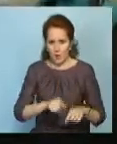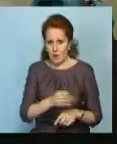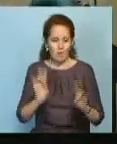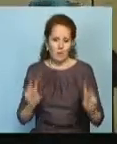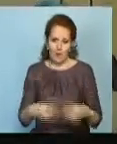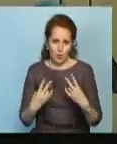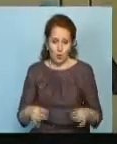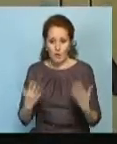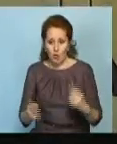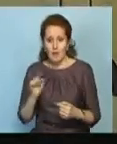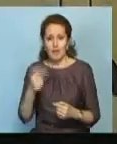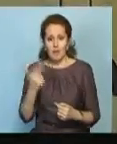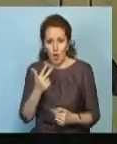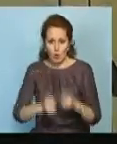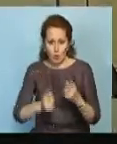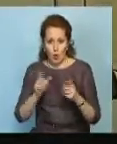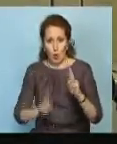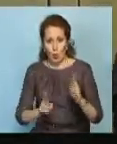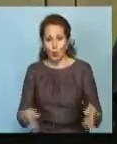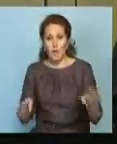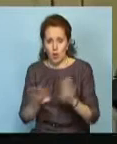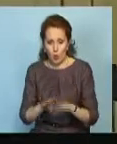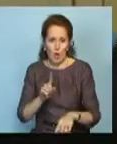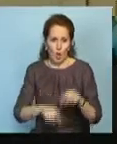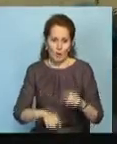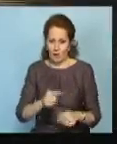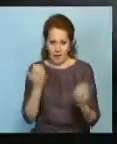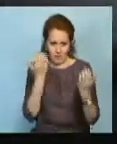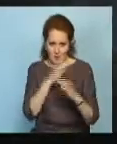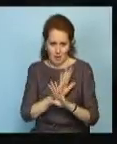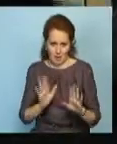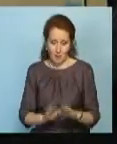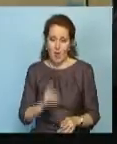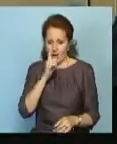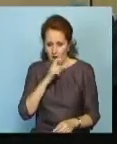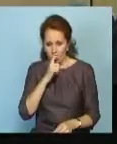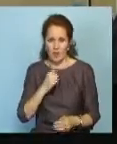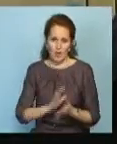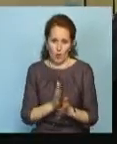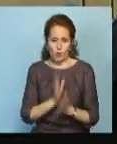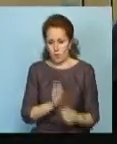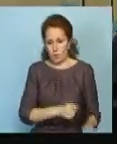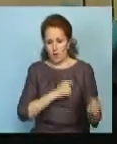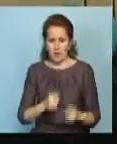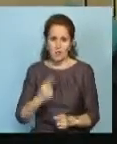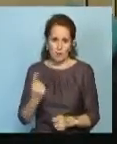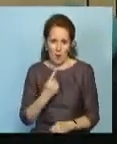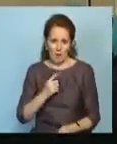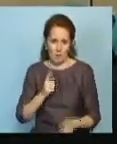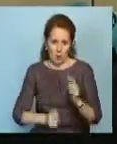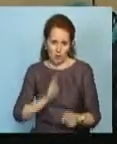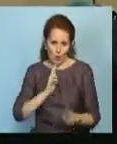молочную кухню закроют на ремонт, родители этого даже не заметят. Кефир и творожки им будут привозить с первой молочки и выдавать здесь же, на